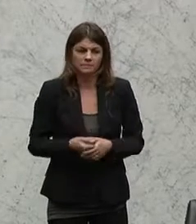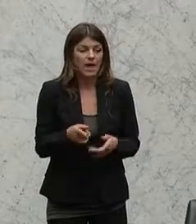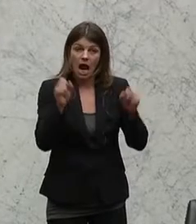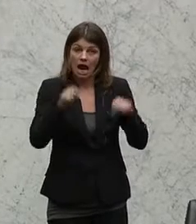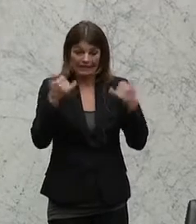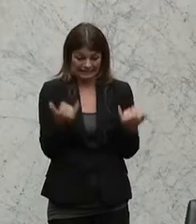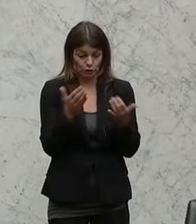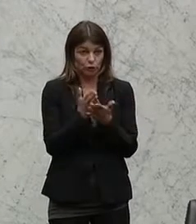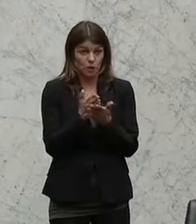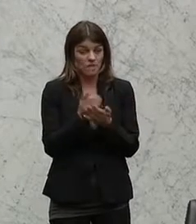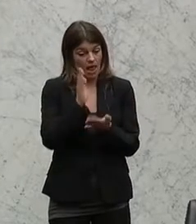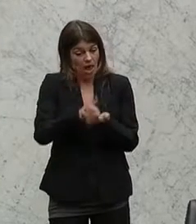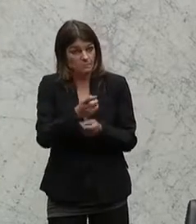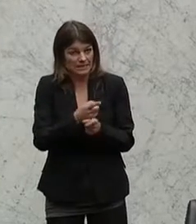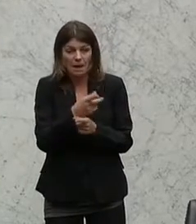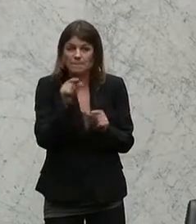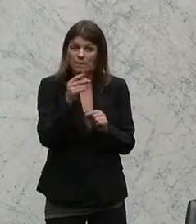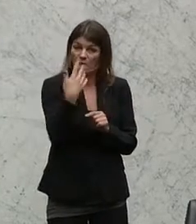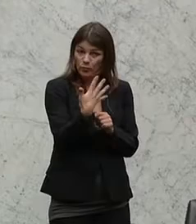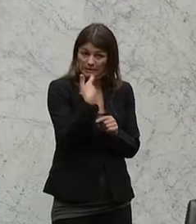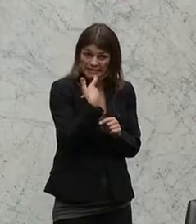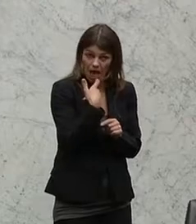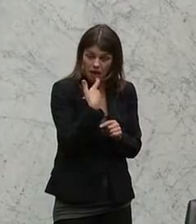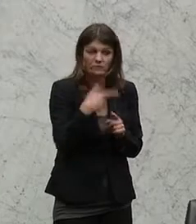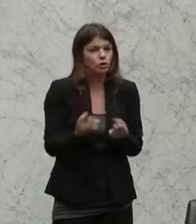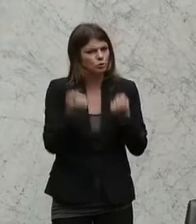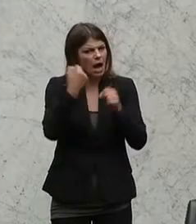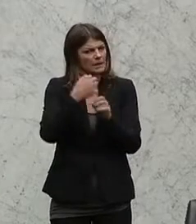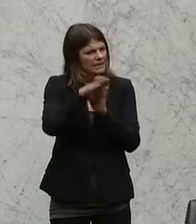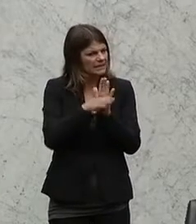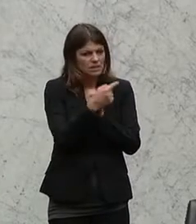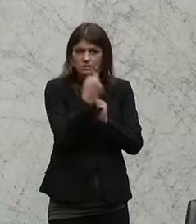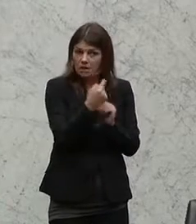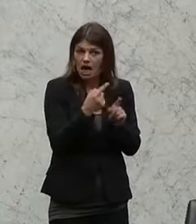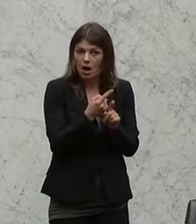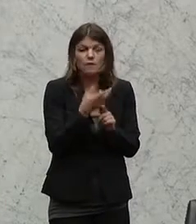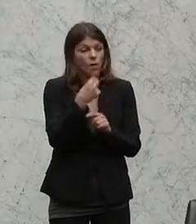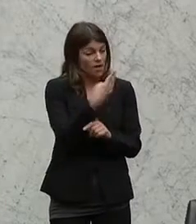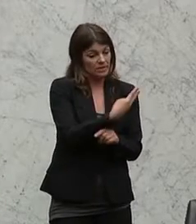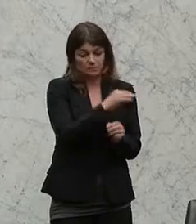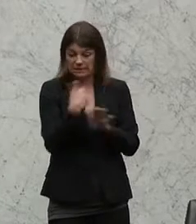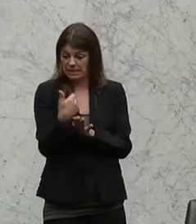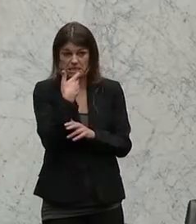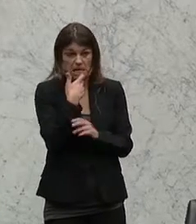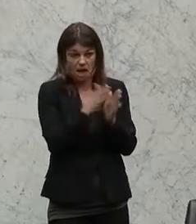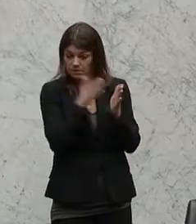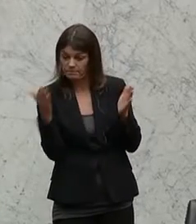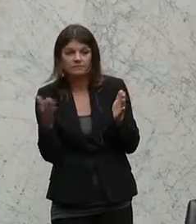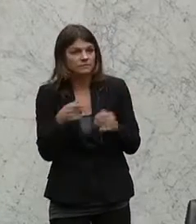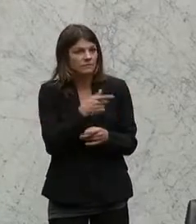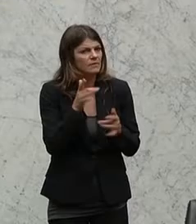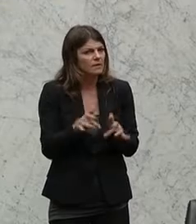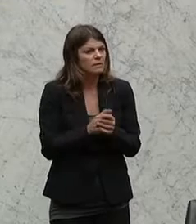können jetzt schon bei der Halbzeit, das heißt mit 50 Jahren, weil die Schwerarbeitergesetz sagt ja aus, dass sie vom 40. bis zum 60. Lebensjahr